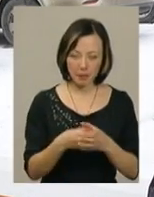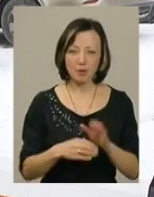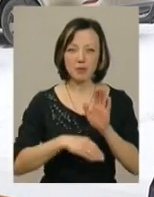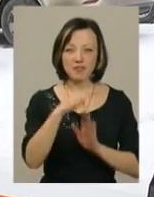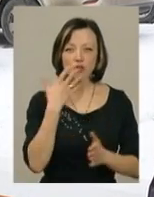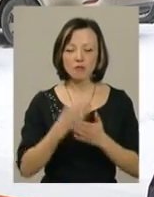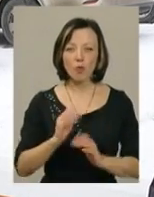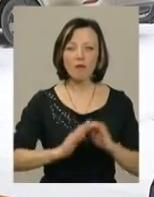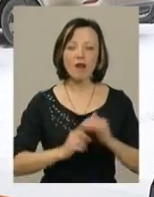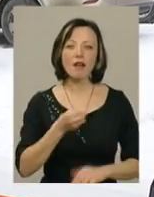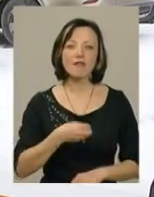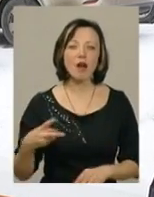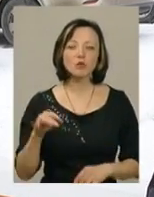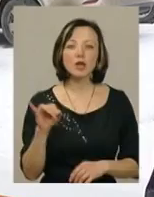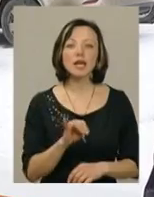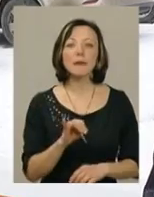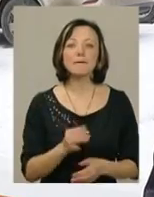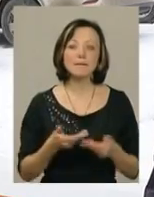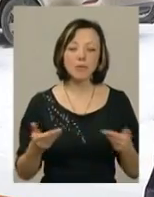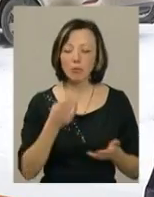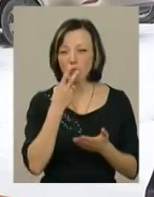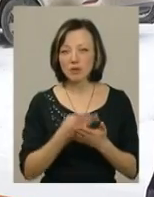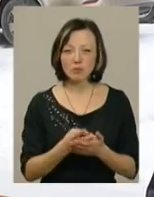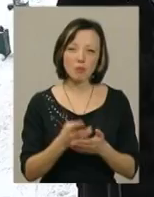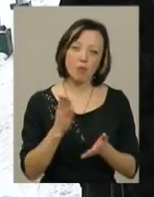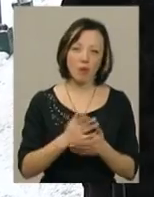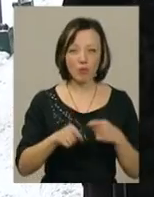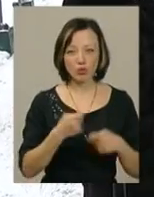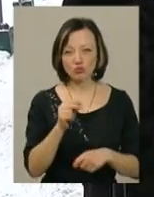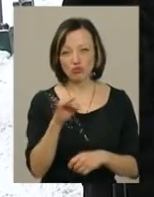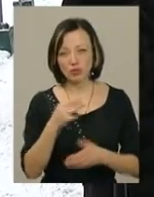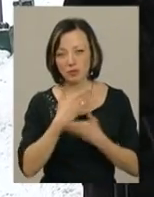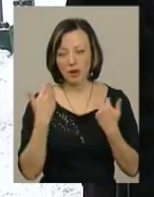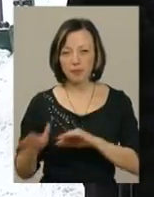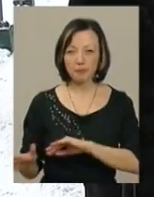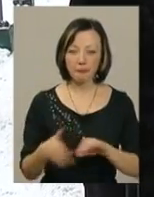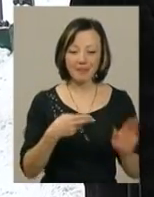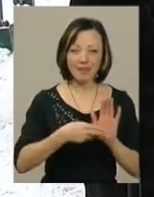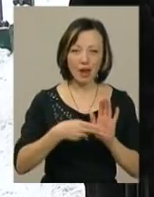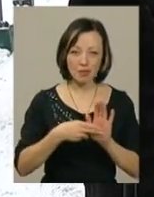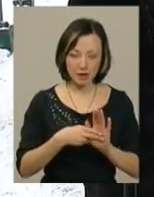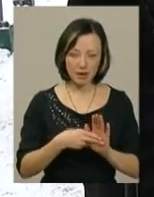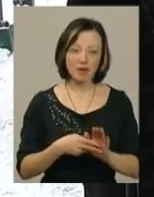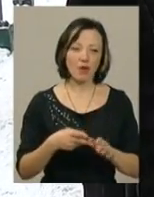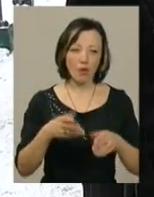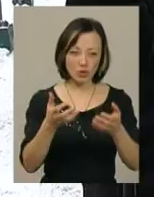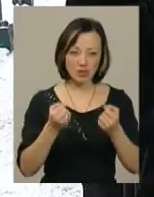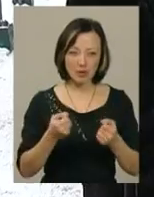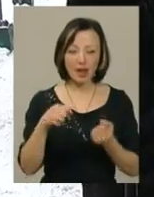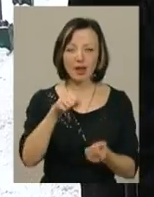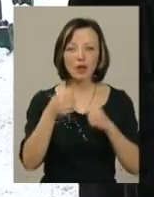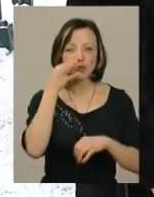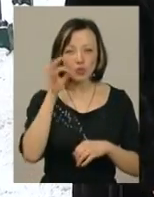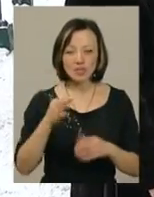підвищують свою кваліфікацію та ми подивимося, чи мають вони порушення. Наліпки «За кермом надійний водій» отримали і кермувальники з досвідом,